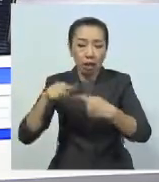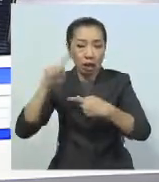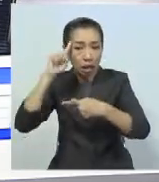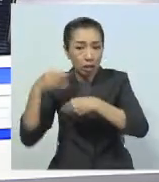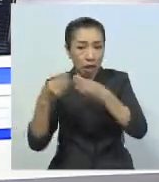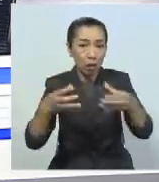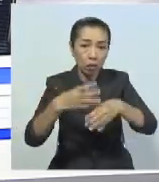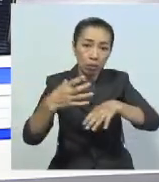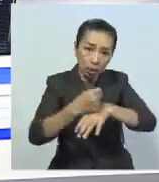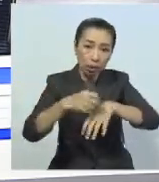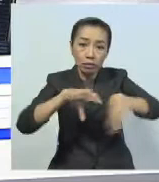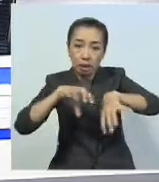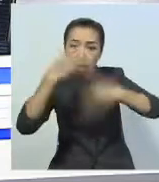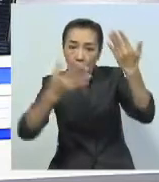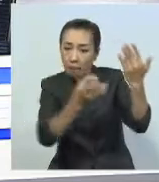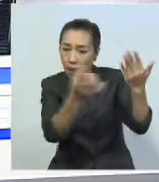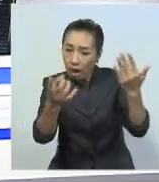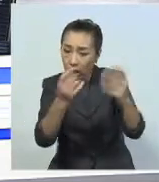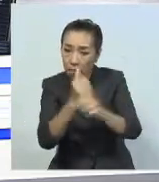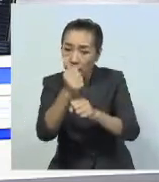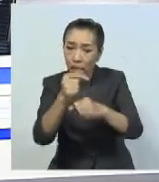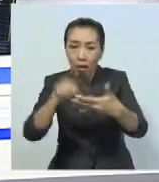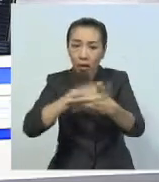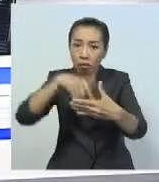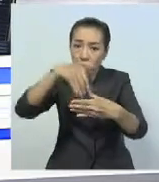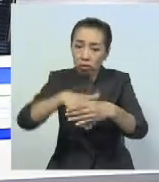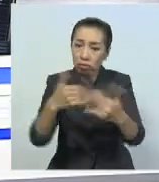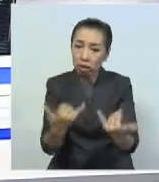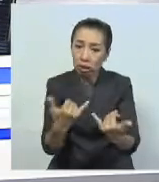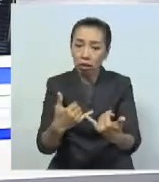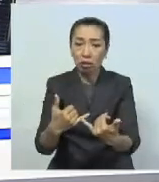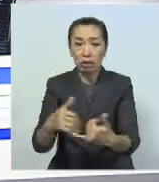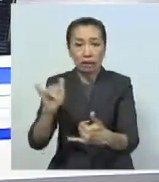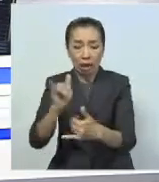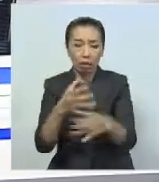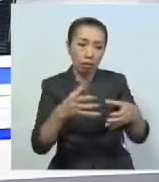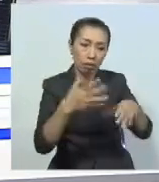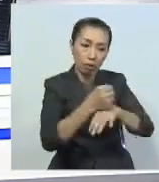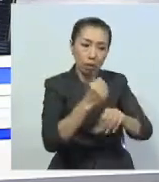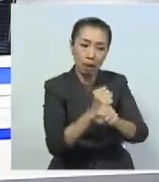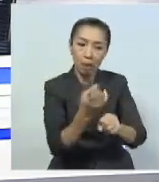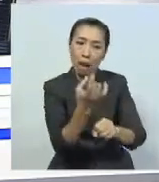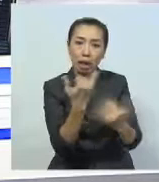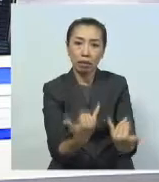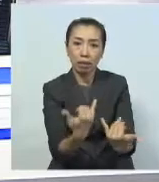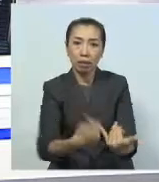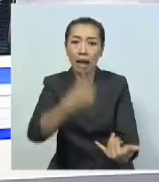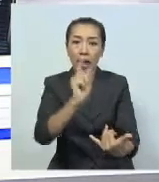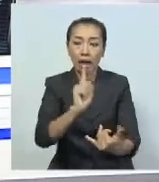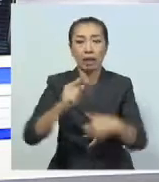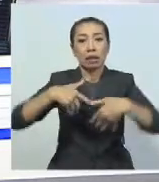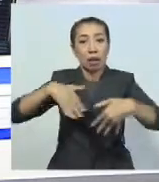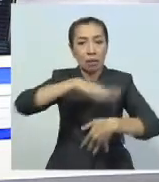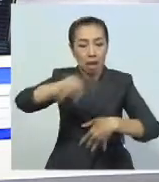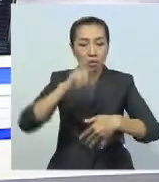อกใครล็อกยังไงบ้างและจะเดินหน้าเข้าสู่การเลือกตั้งพรรคการเมืองตอนนี้จะทำอะไรได้บ้างแต่ในขณะเดียวกันภาคประชาชนก็ยังค